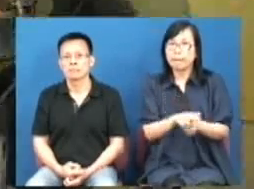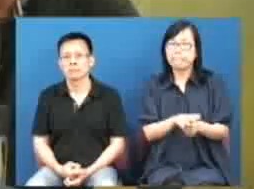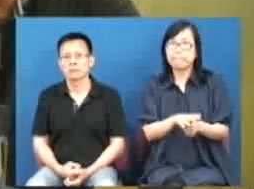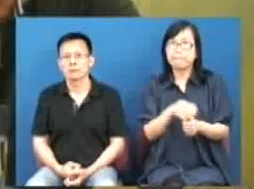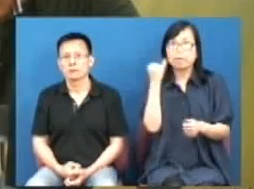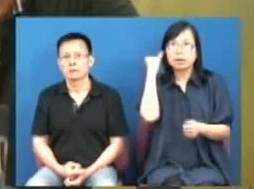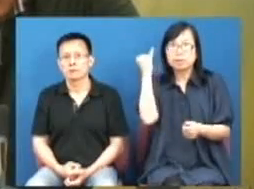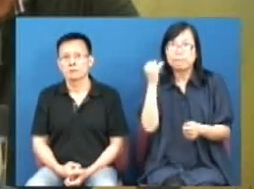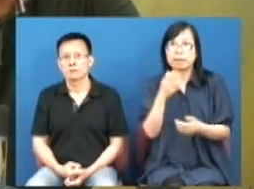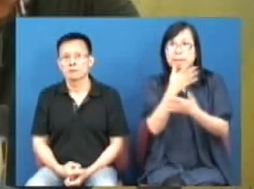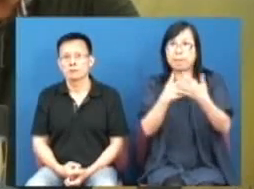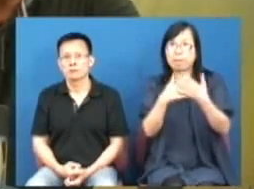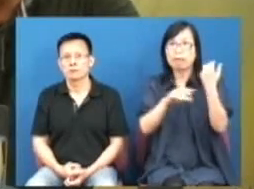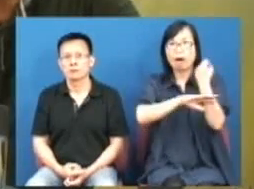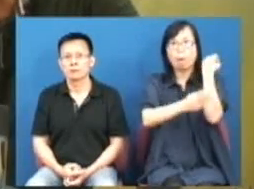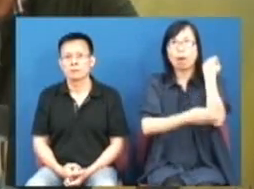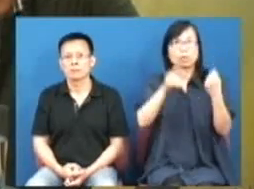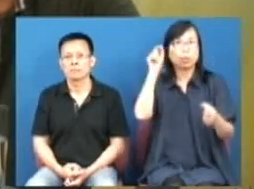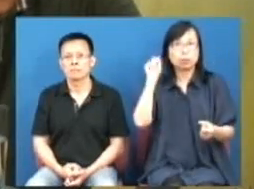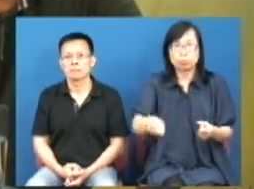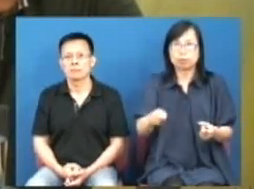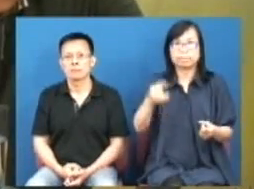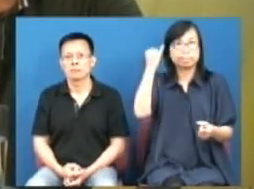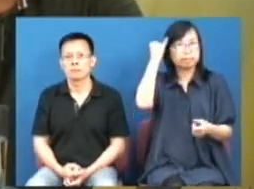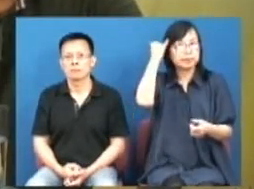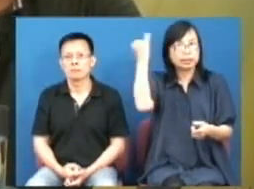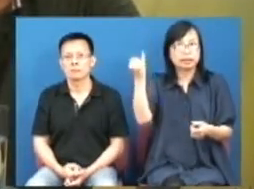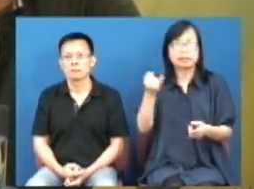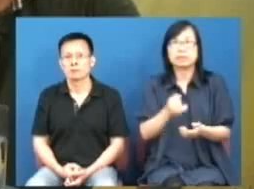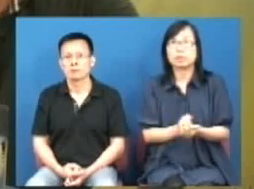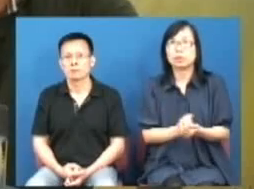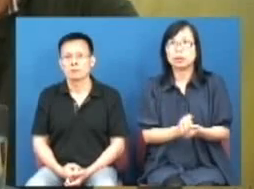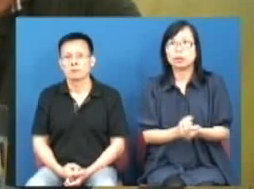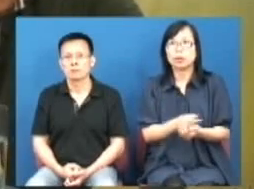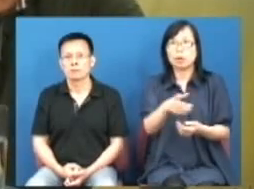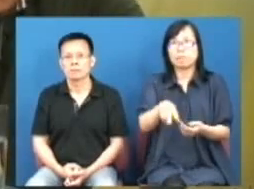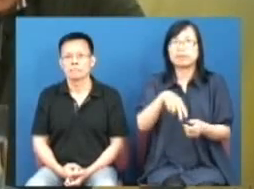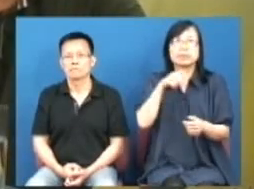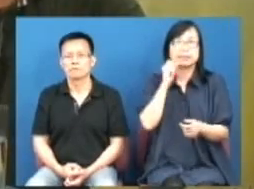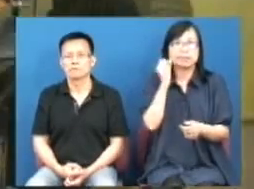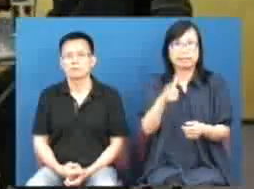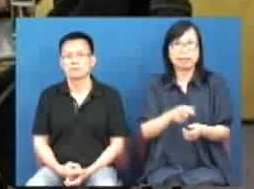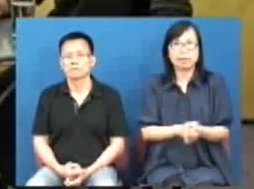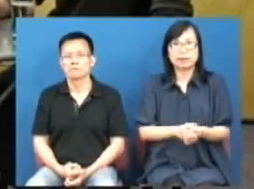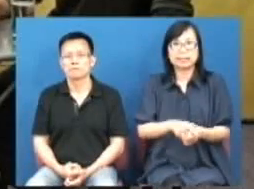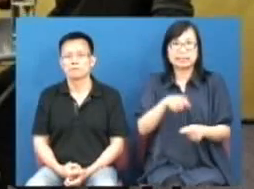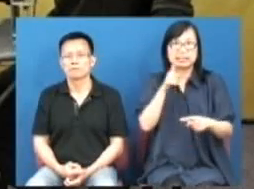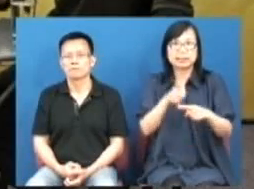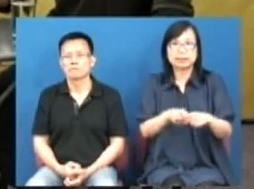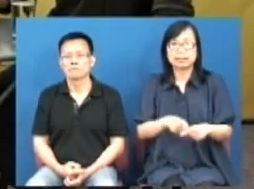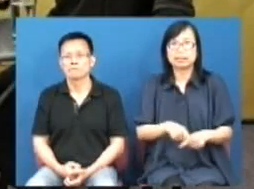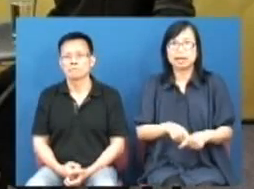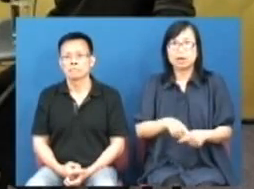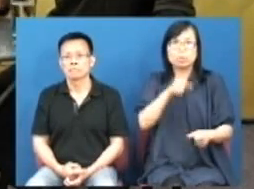道咩嘅互聯網啊？個法官真係唔清楚，即係。定義話係故意㗎，真係定係蓄意咁做嘅。總之